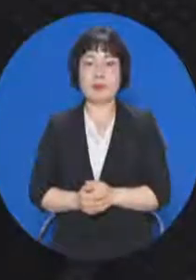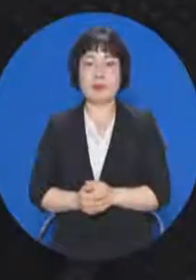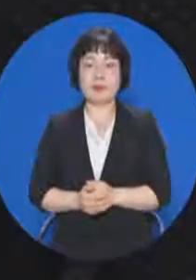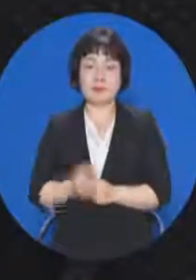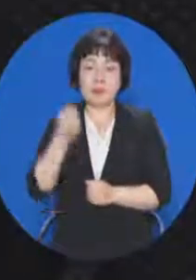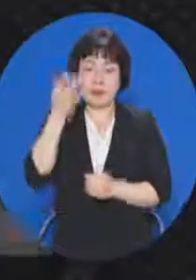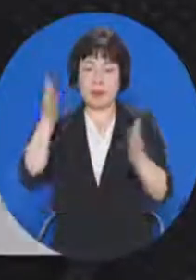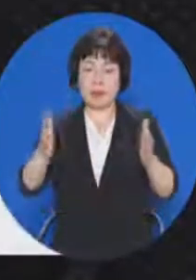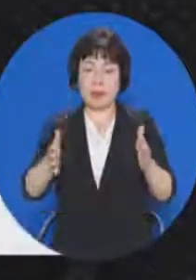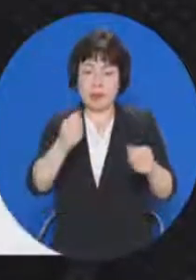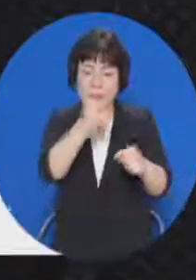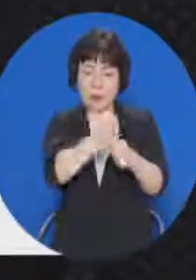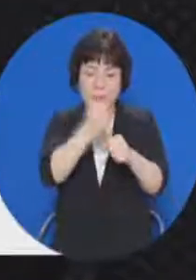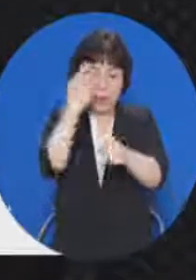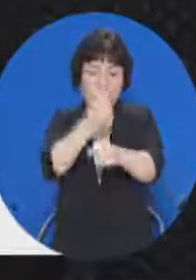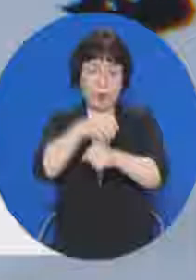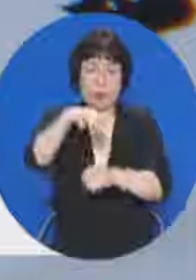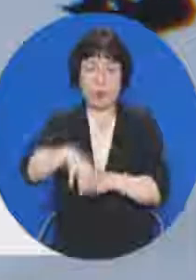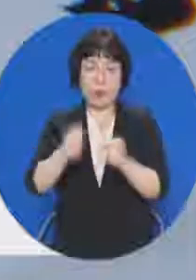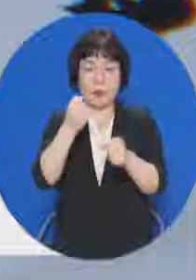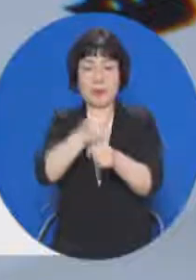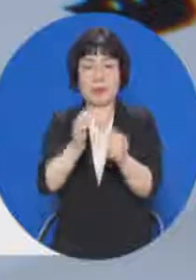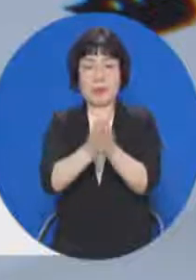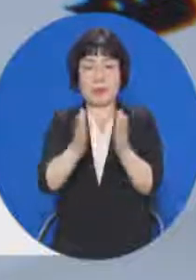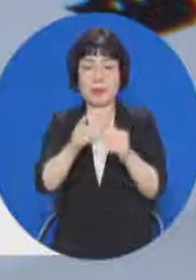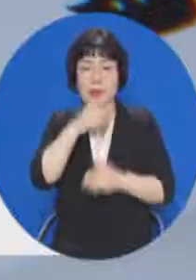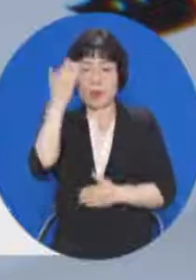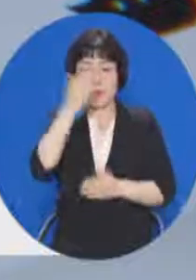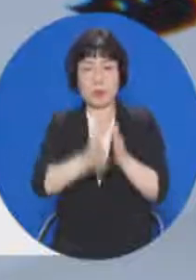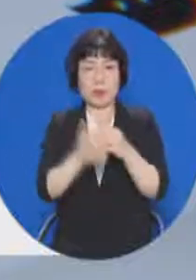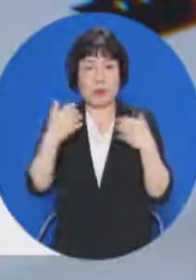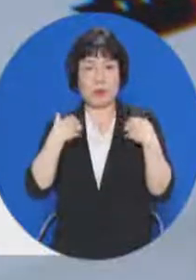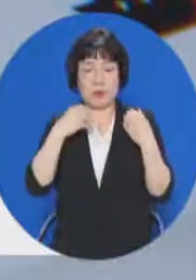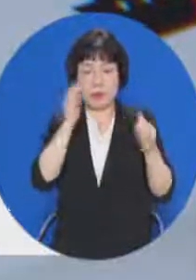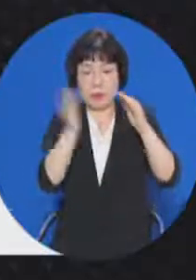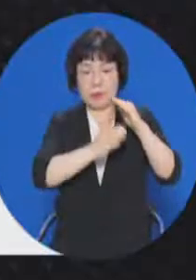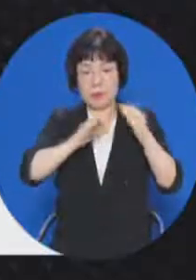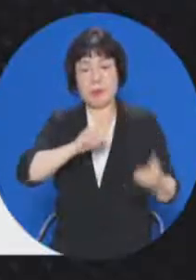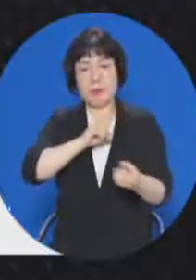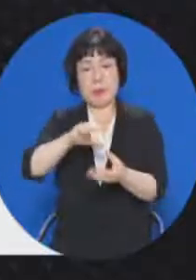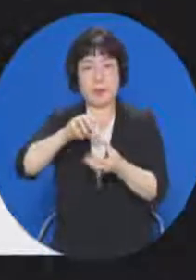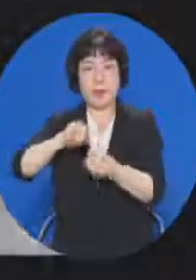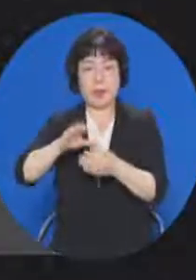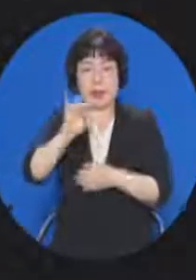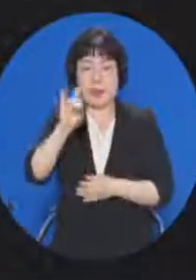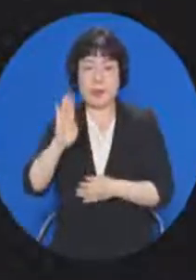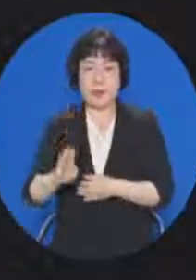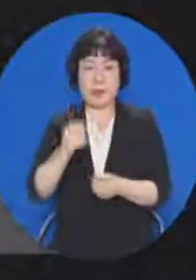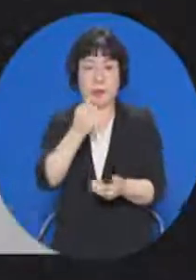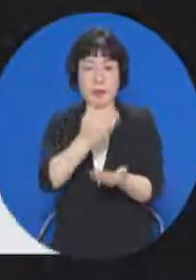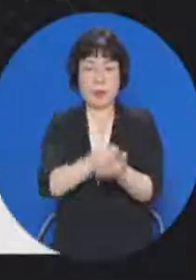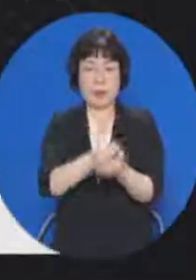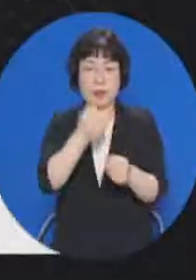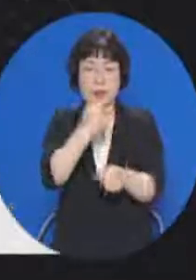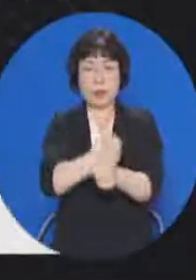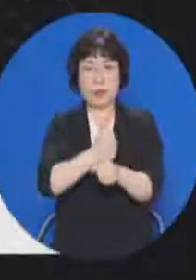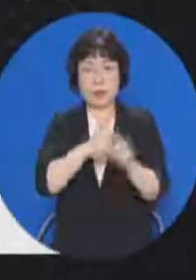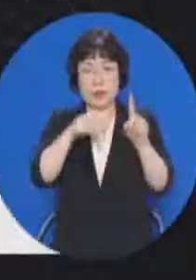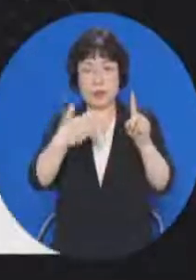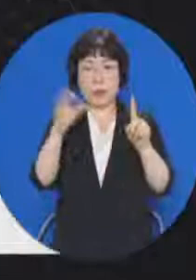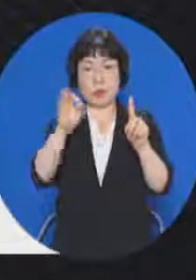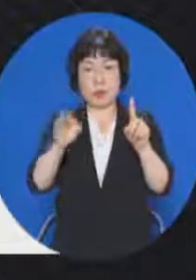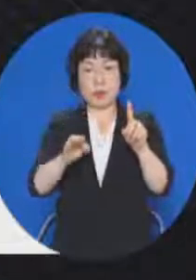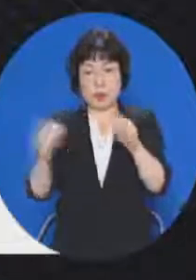넉 달간의 개발과정을 거쳐 출시한 여수 씨의 00 배달앱 입니다 주문 수수료가 1.9% 로 최대